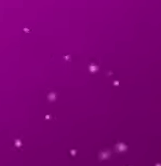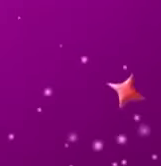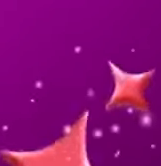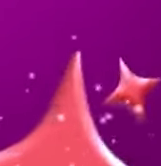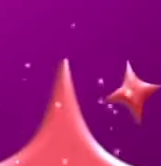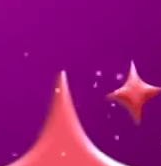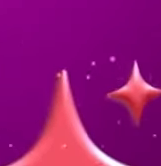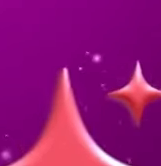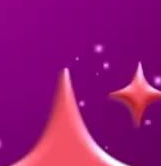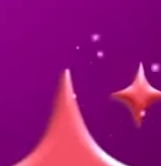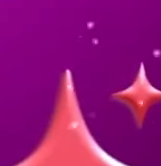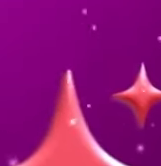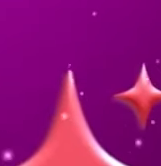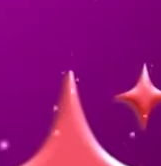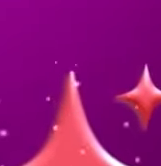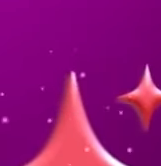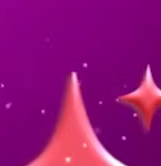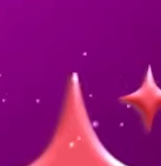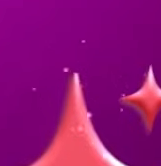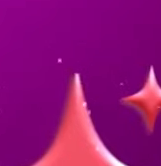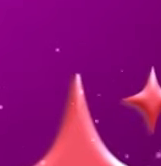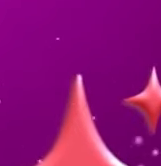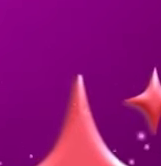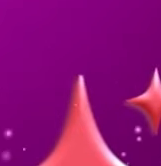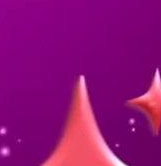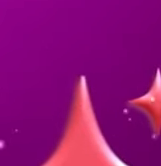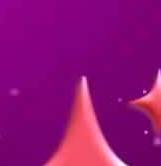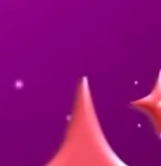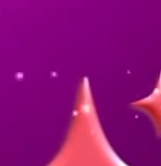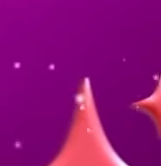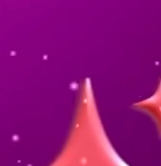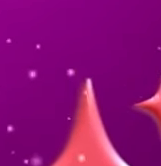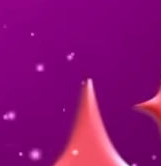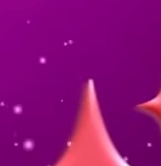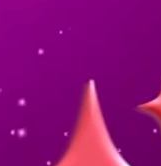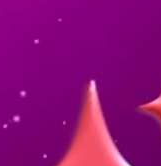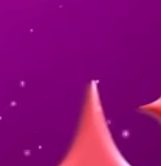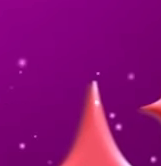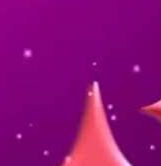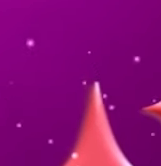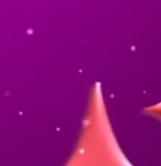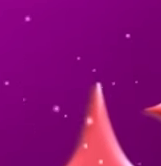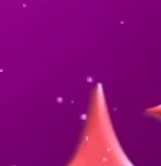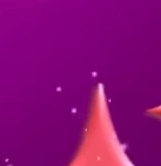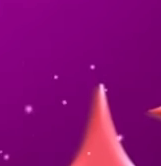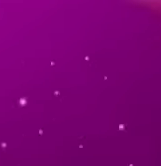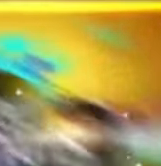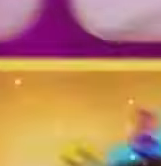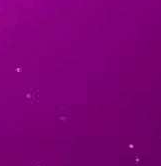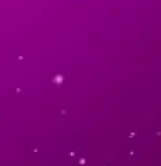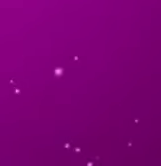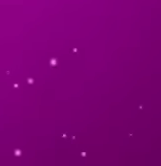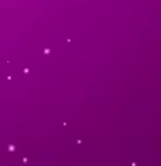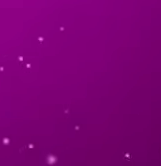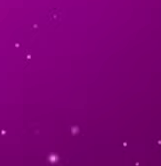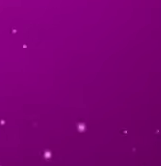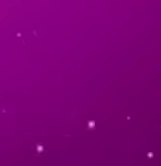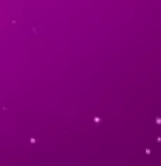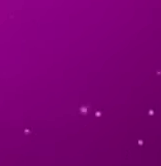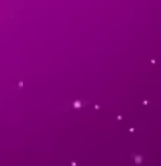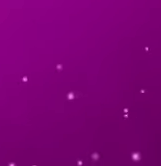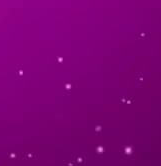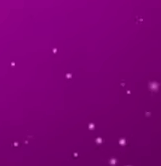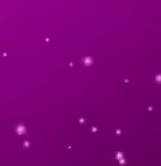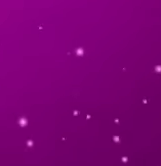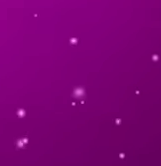Watch GMA shows and wait for the Love Is Us Always and Forever Pick to Win promo signal and submit